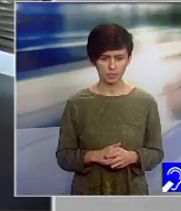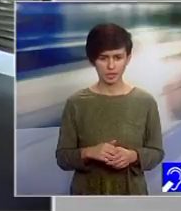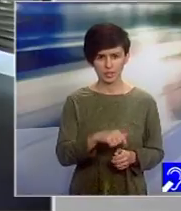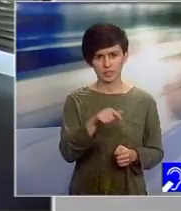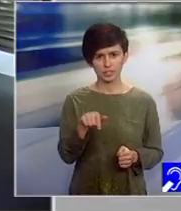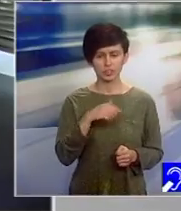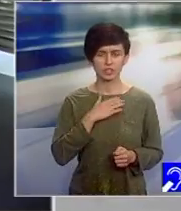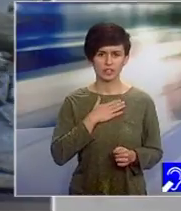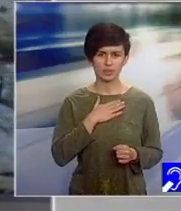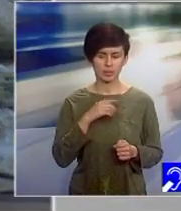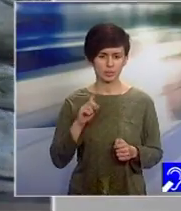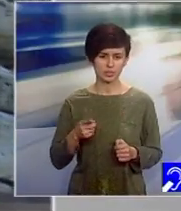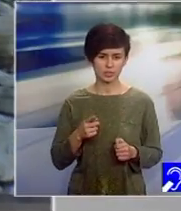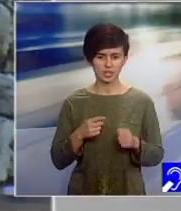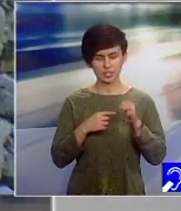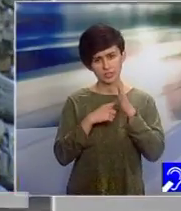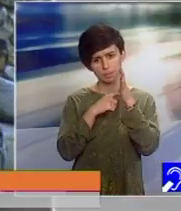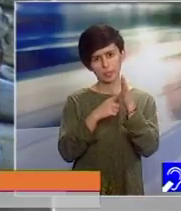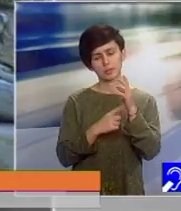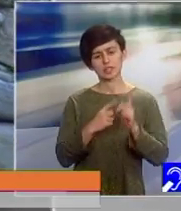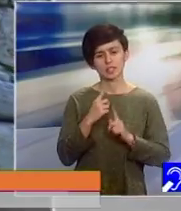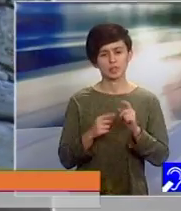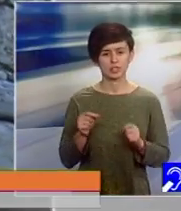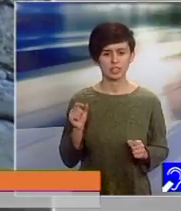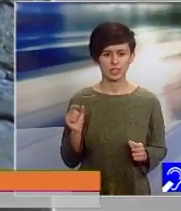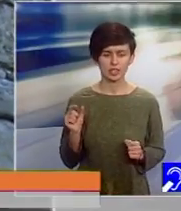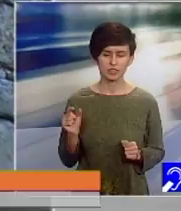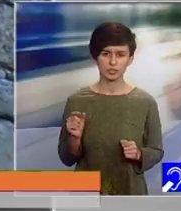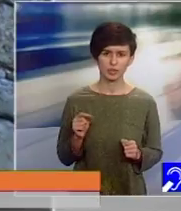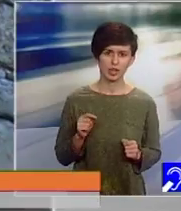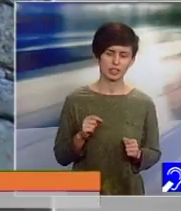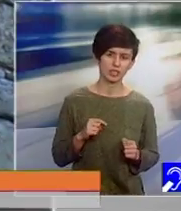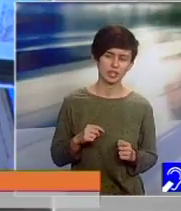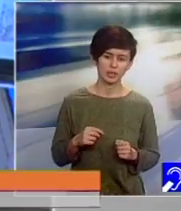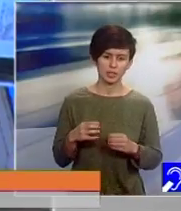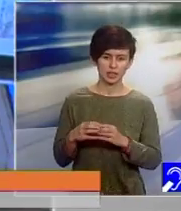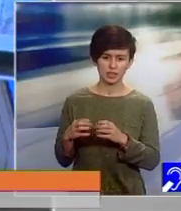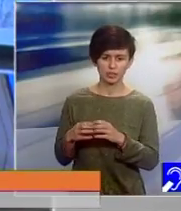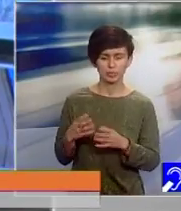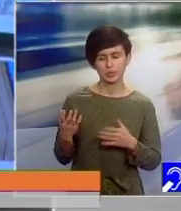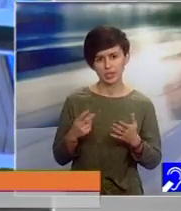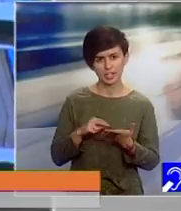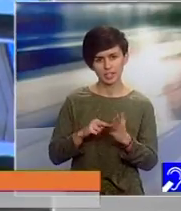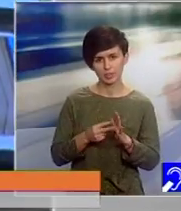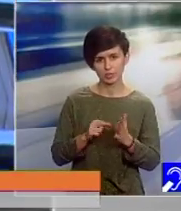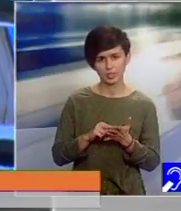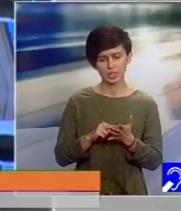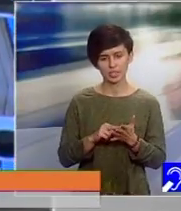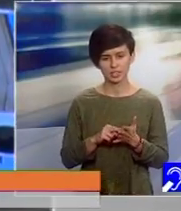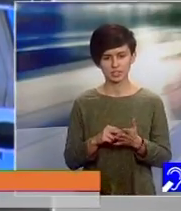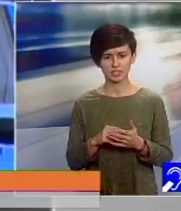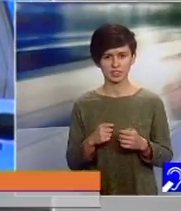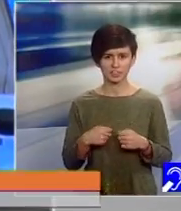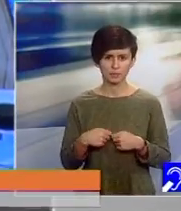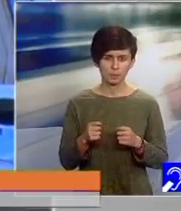teme în cadrul Parlamentului pe grupulețe care le vom organiza din totalul